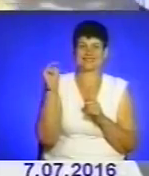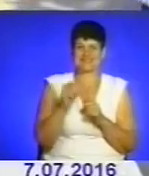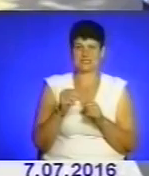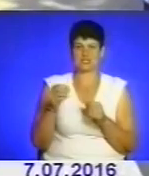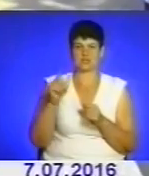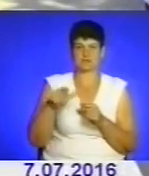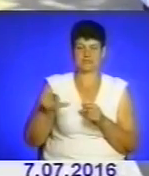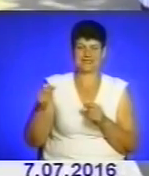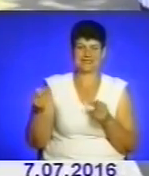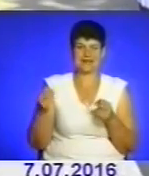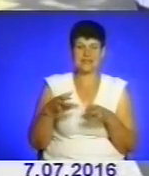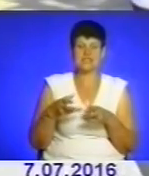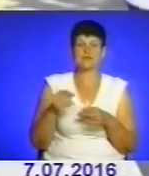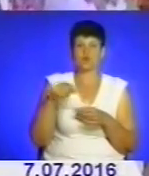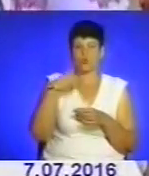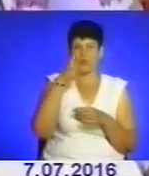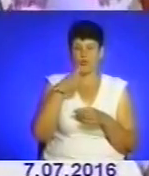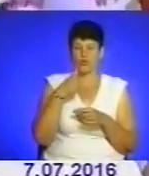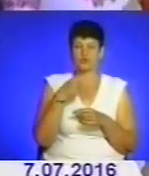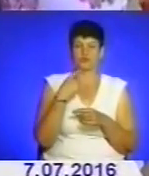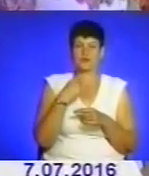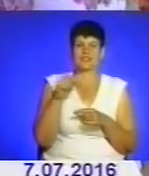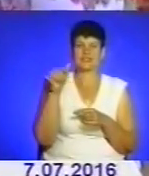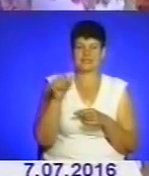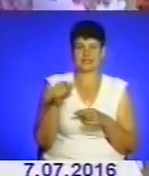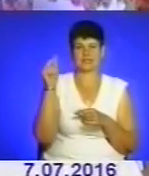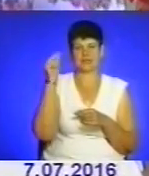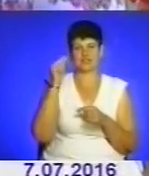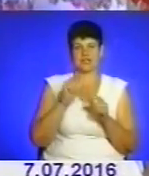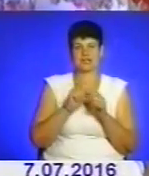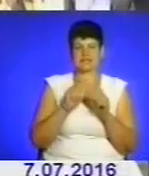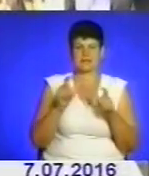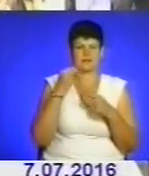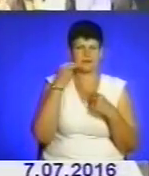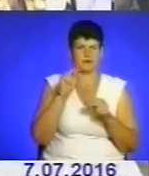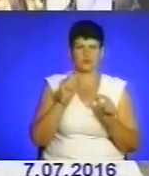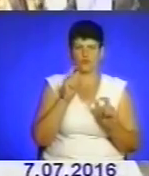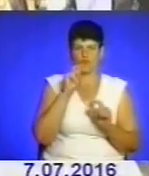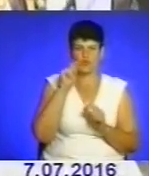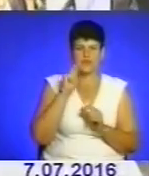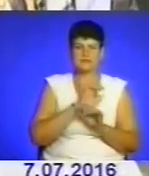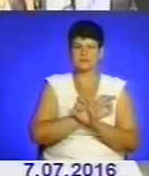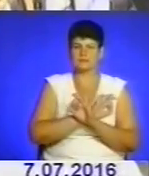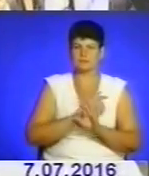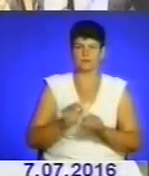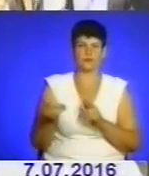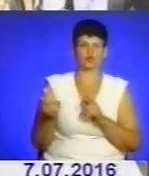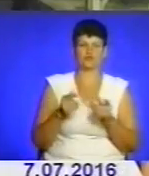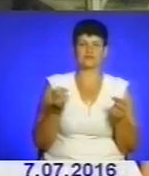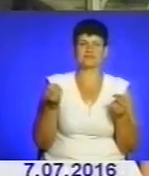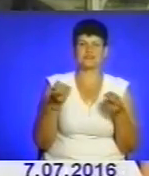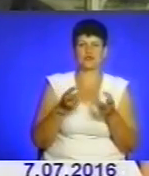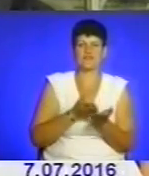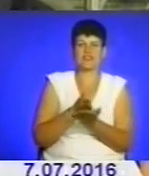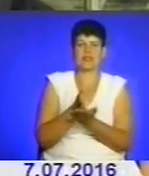спеціалістів. Цьогорічні випускники переконані, їхній навчальний заклад – найліпший в Україні. Адже це відмінна підготовка у спеціалізованих